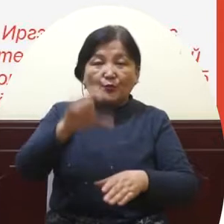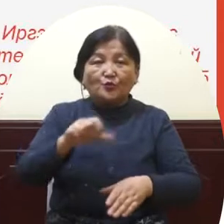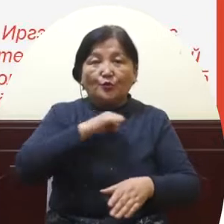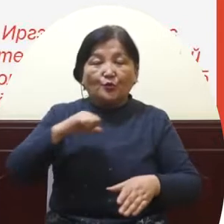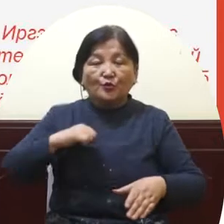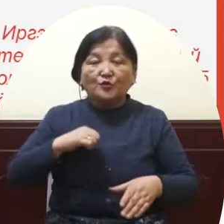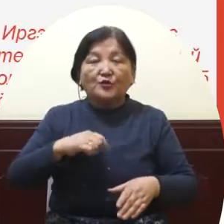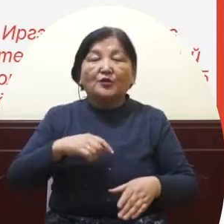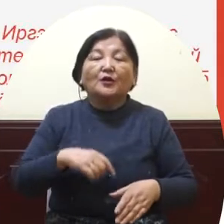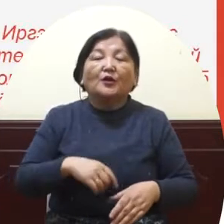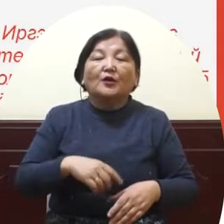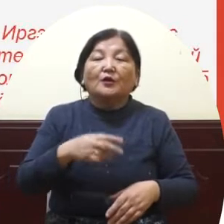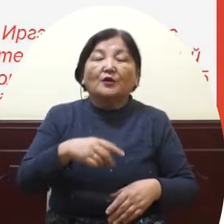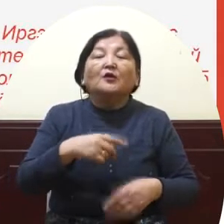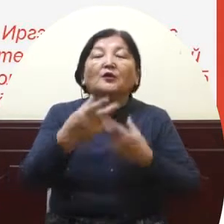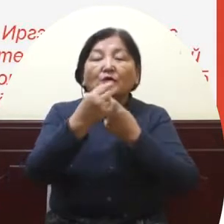боломжийг бүрдүүлж чадсан уу?